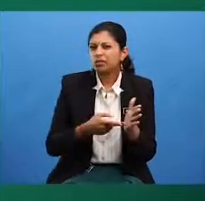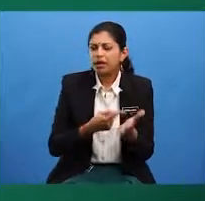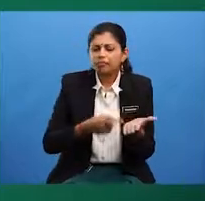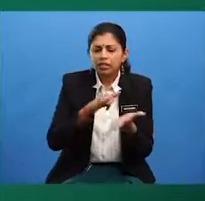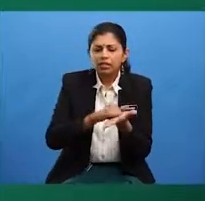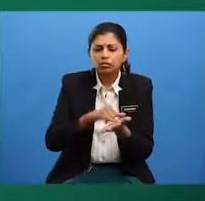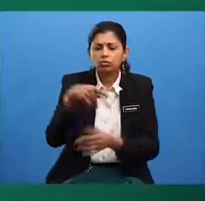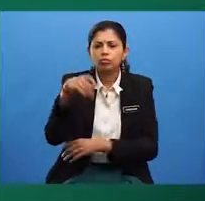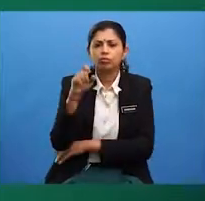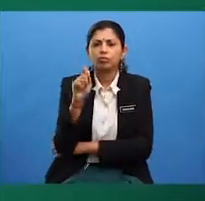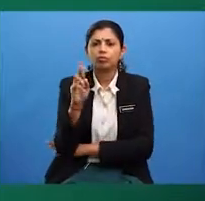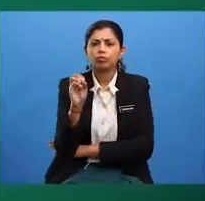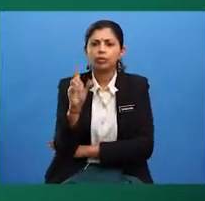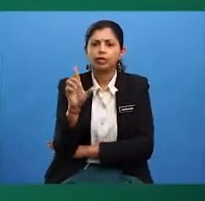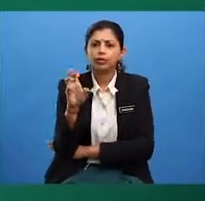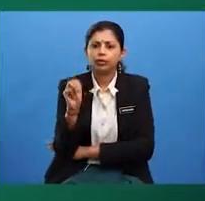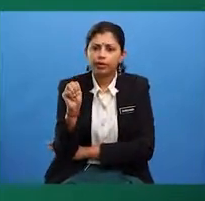itu petroleum?